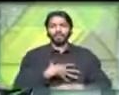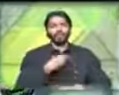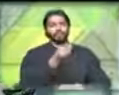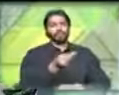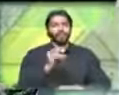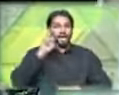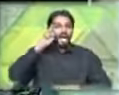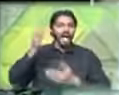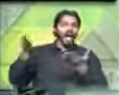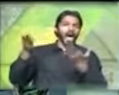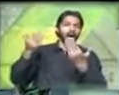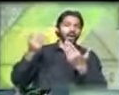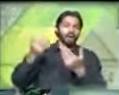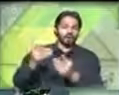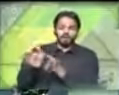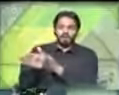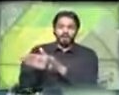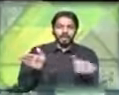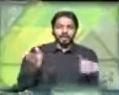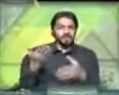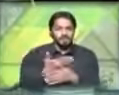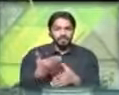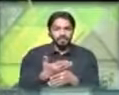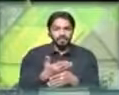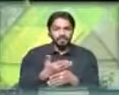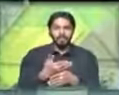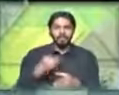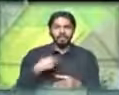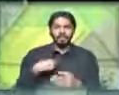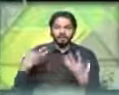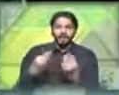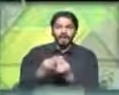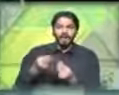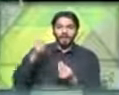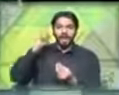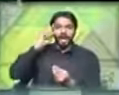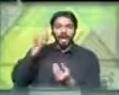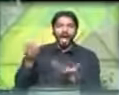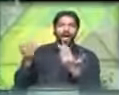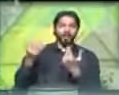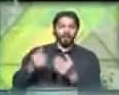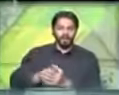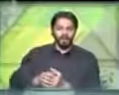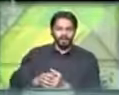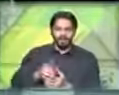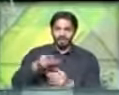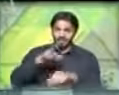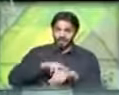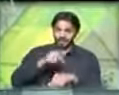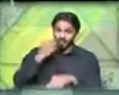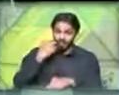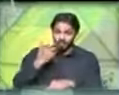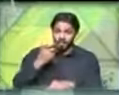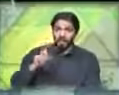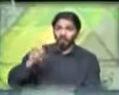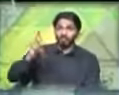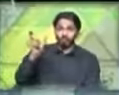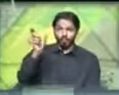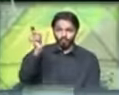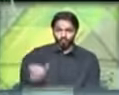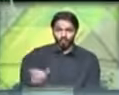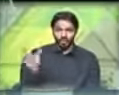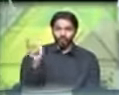علم فضلوا عن سواء السبيل. صحيح. من أيده الله تعالى بلطفه رزقه